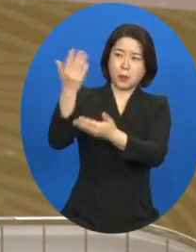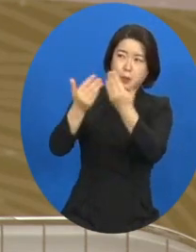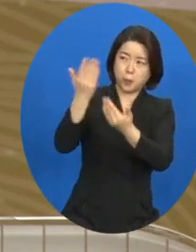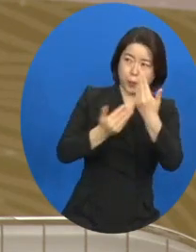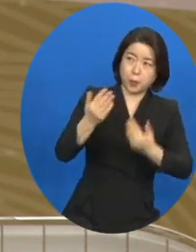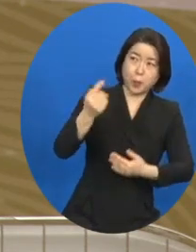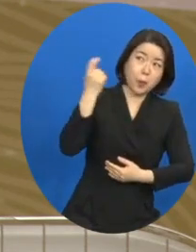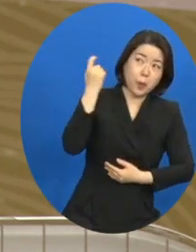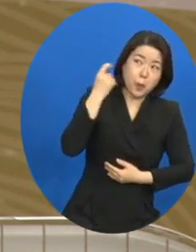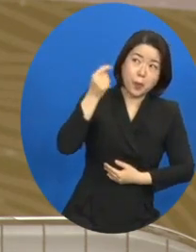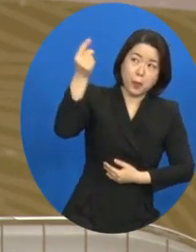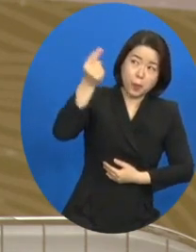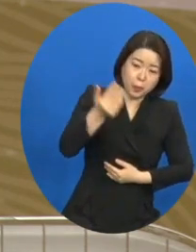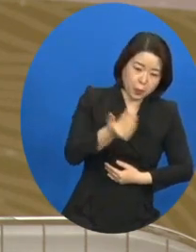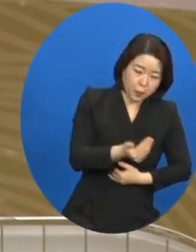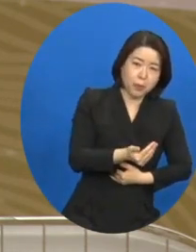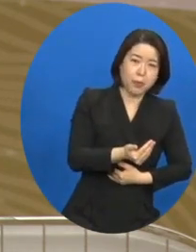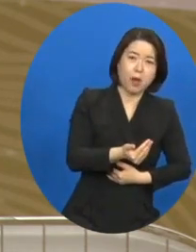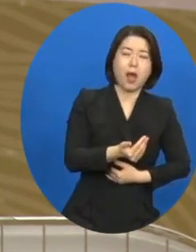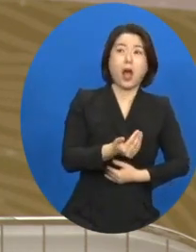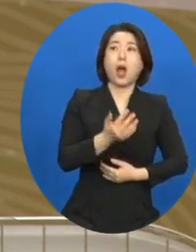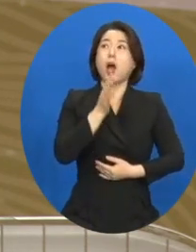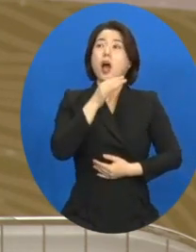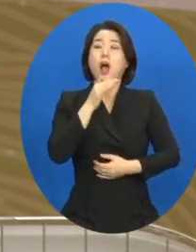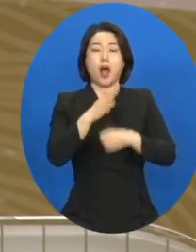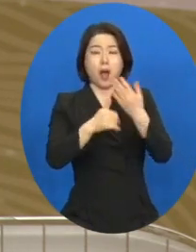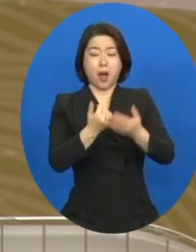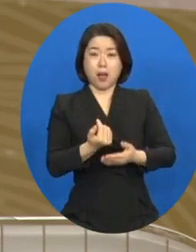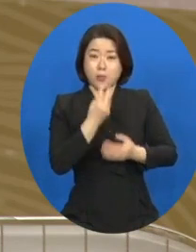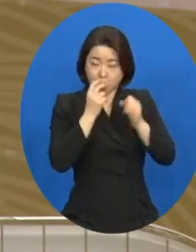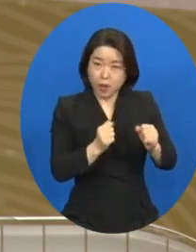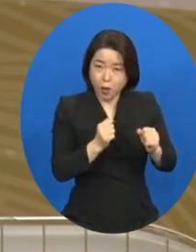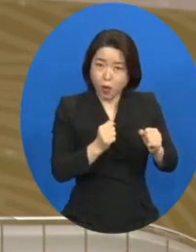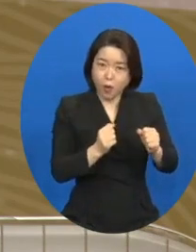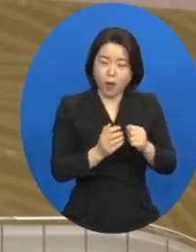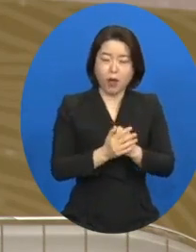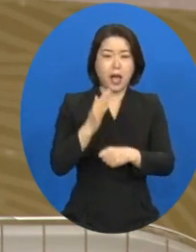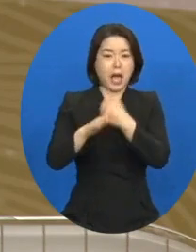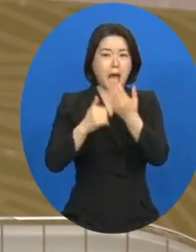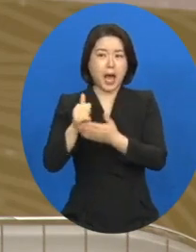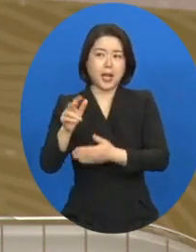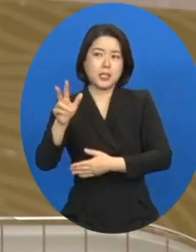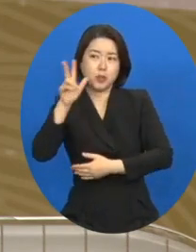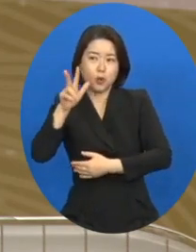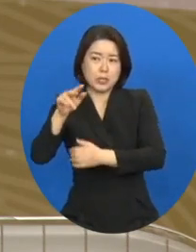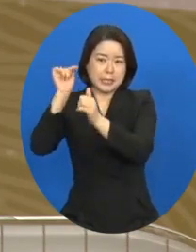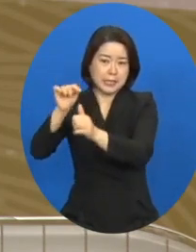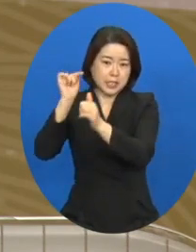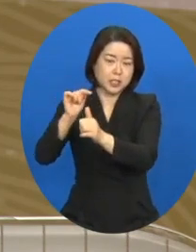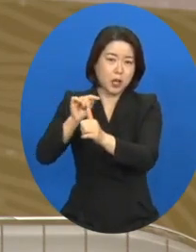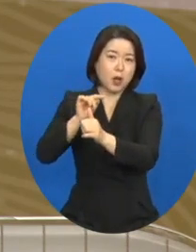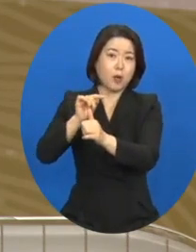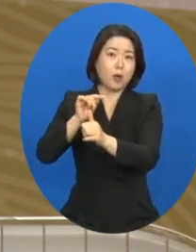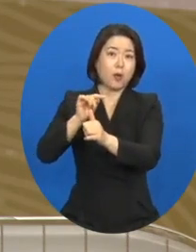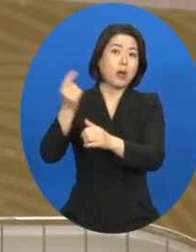들은, 하나님은 정말 살아계시대더라, 하나님이 여호수아에게 이렇게